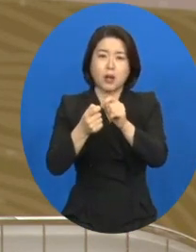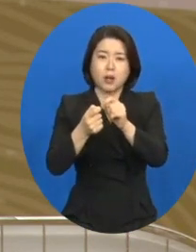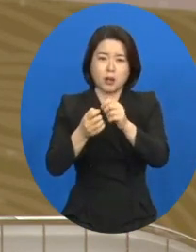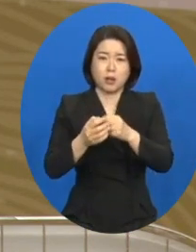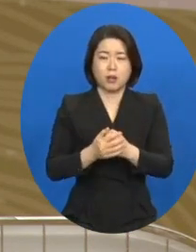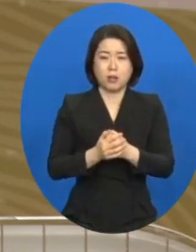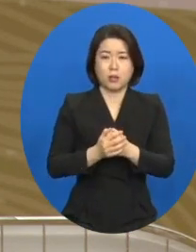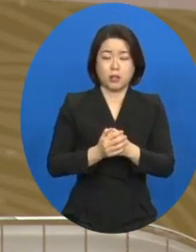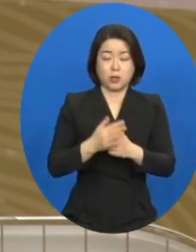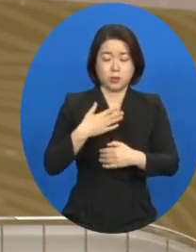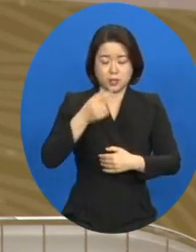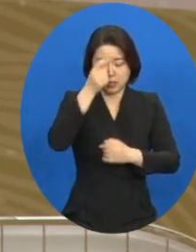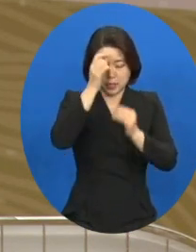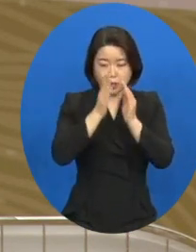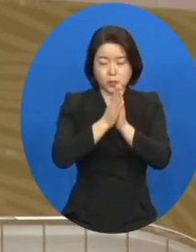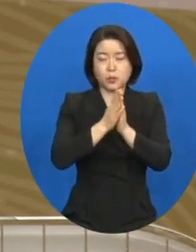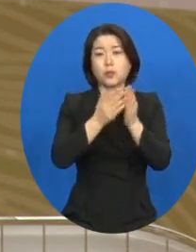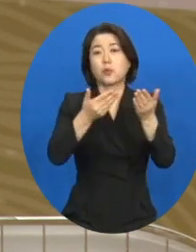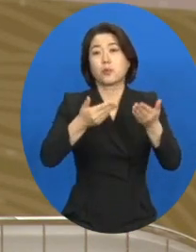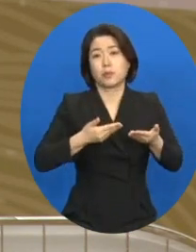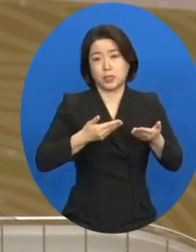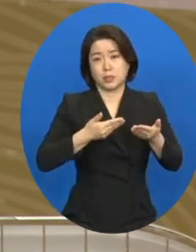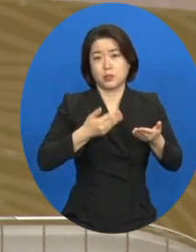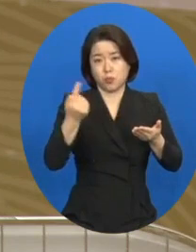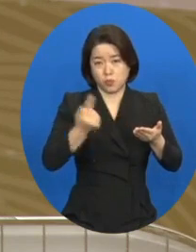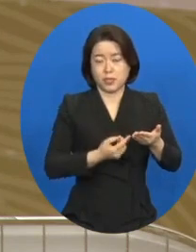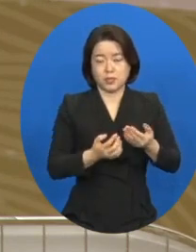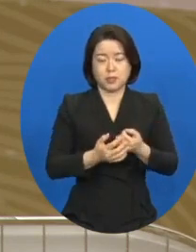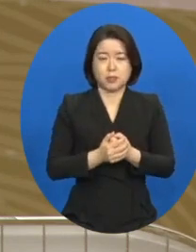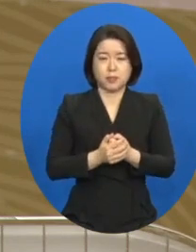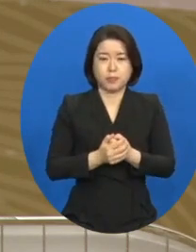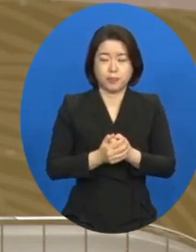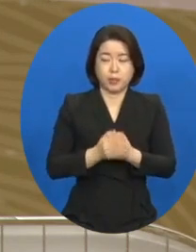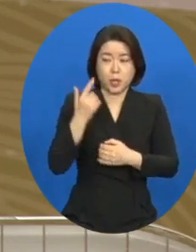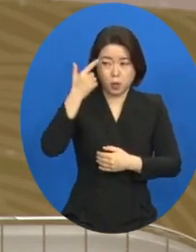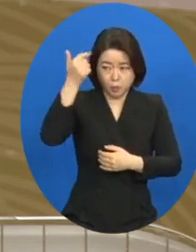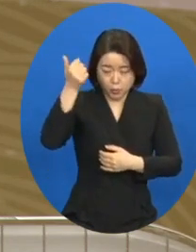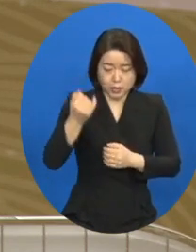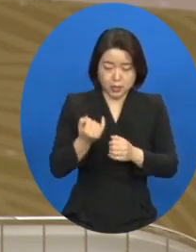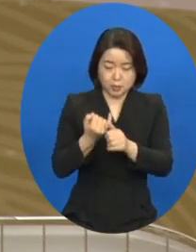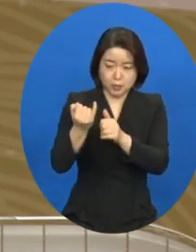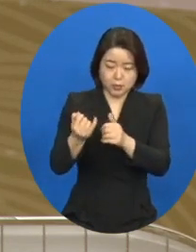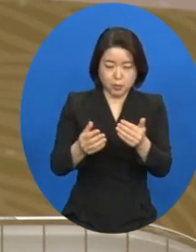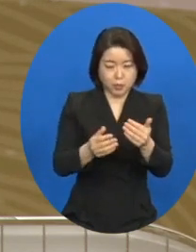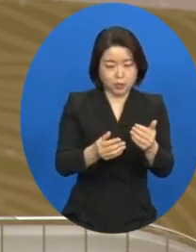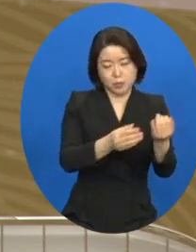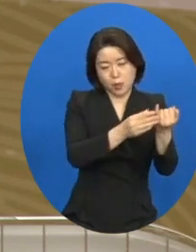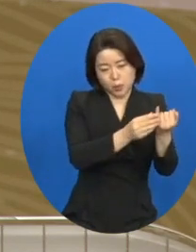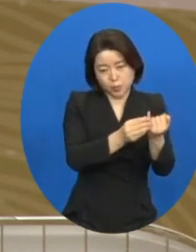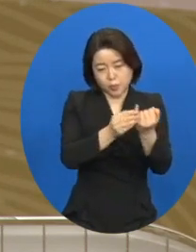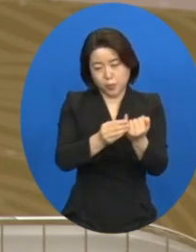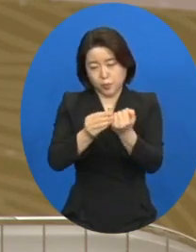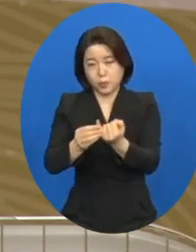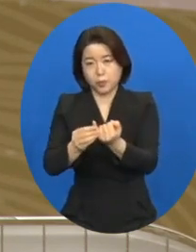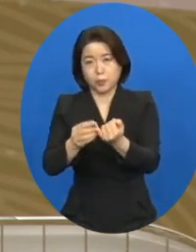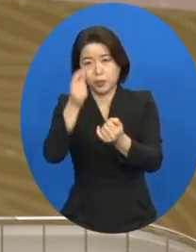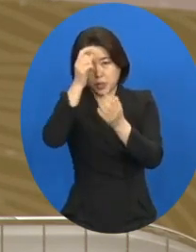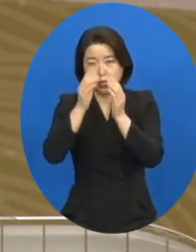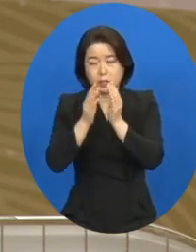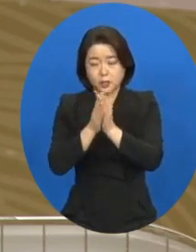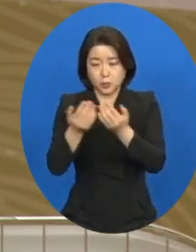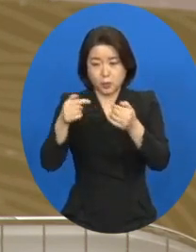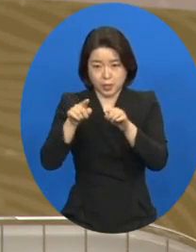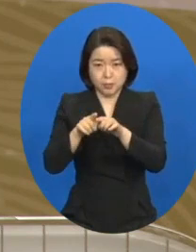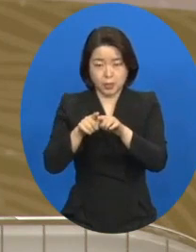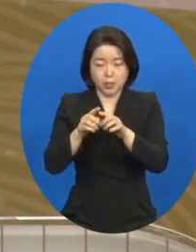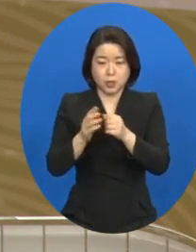기도를 받으러 오셨습니다. 목사님이 사모님을 이렇게 이끌고 그렇게 함께 기도하고 그리고